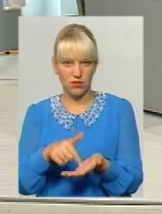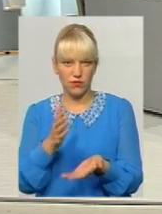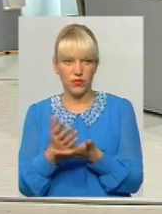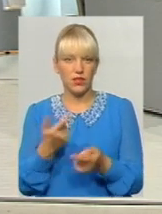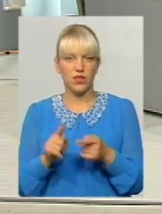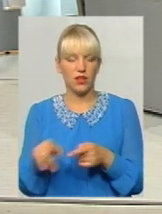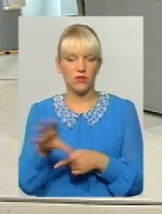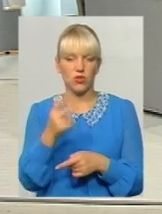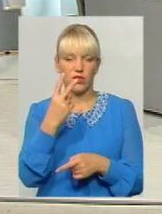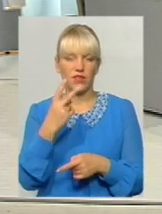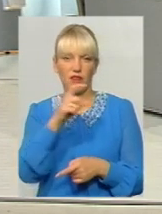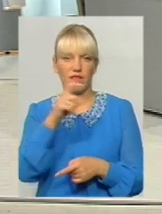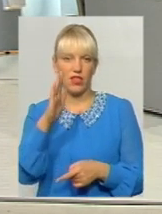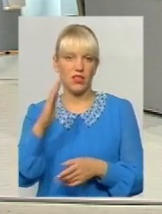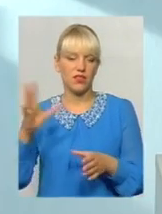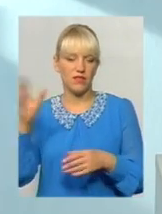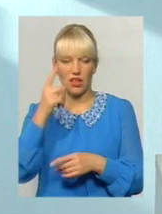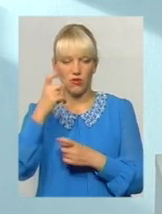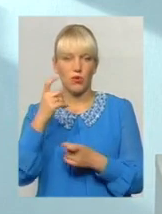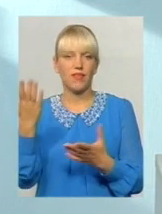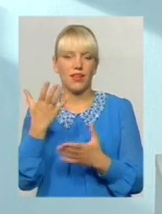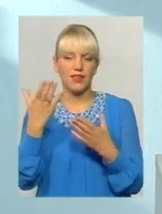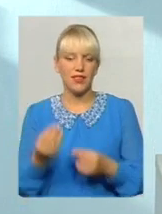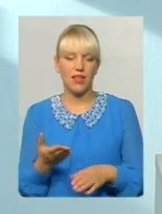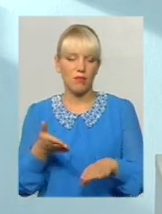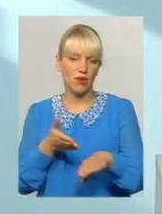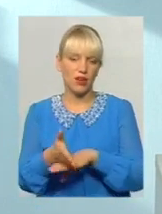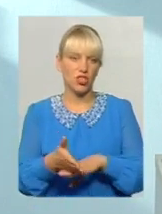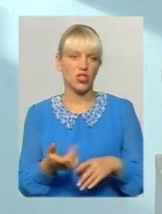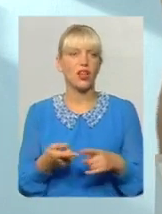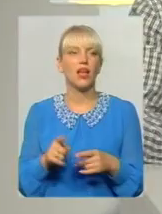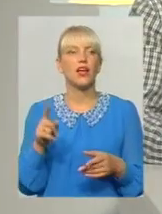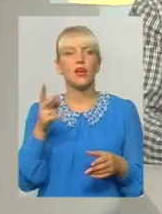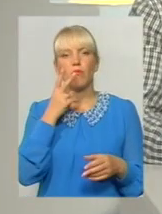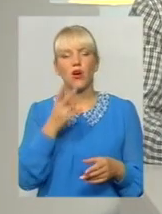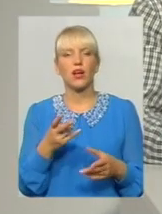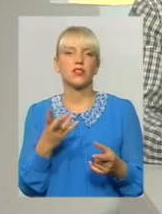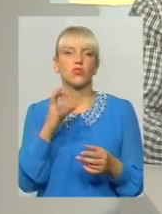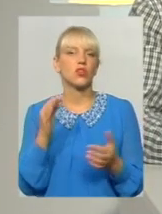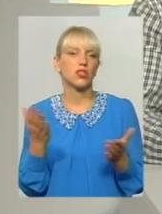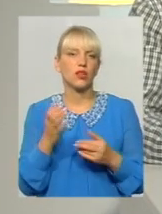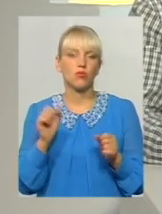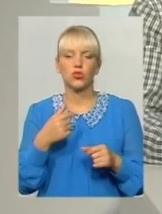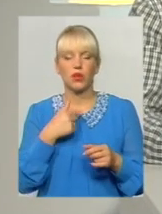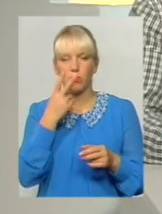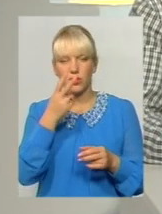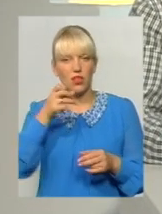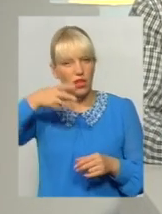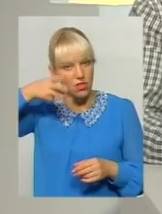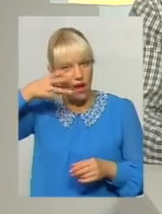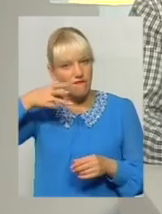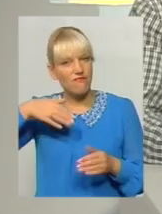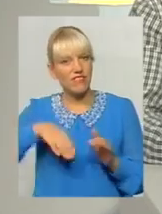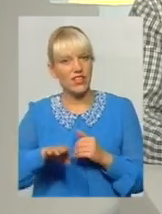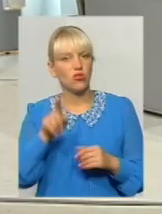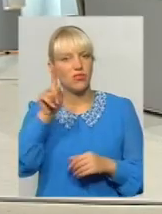2-3 хвилини, да, є вся інформація, в який день, в яку годину приїжджала, і вплоть до того, що показано, можна витягнути на відео, там сервера